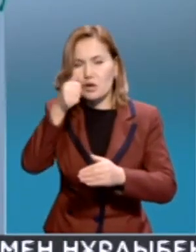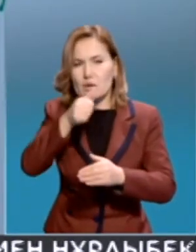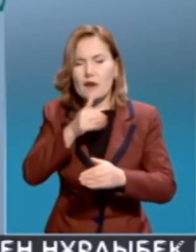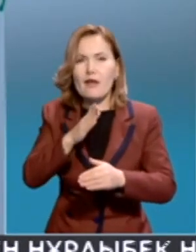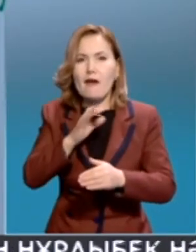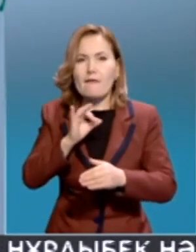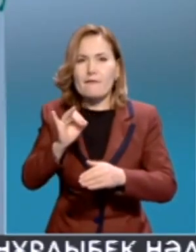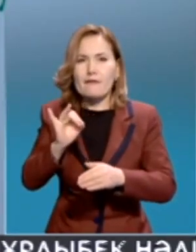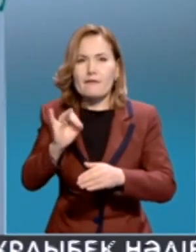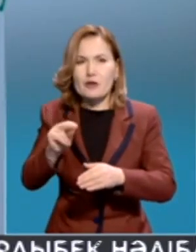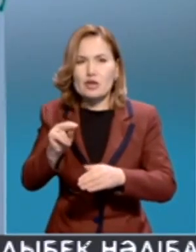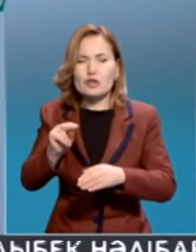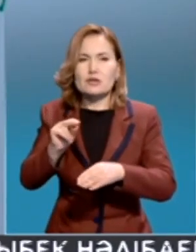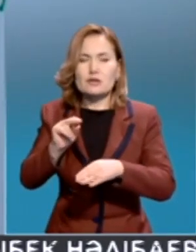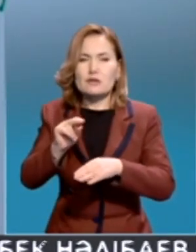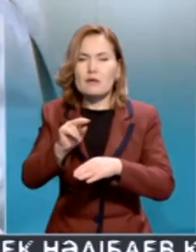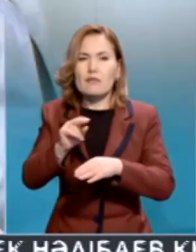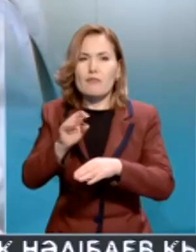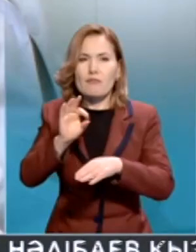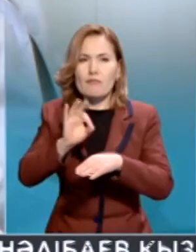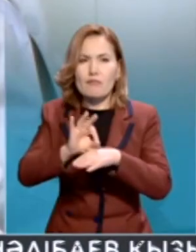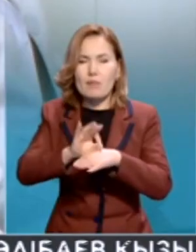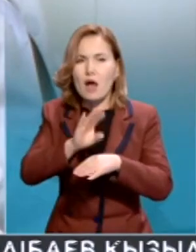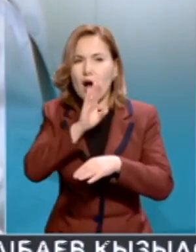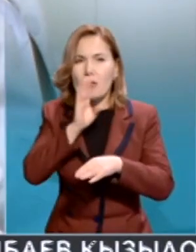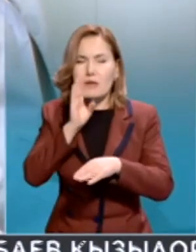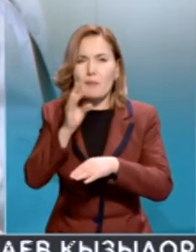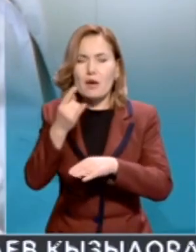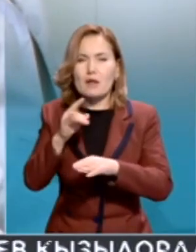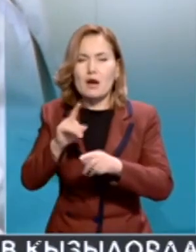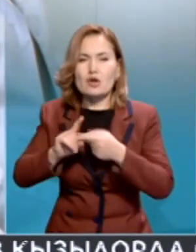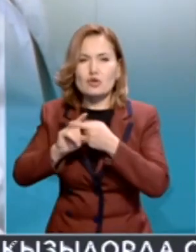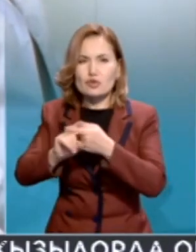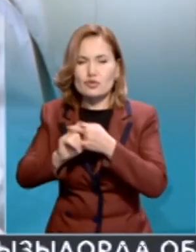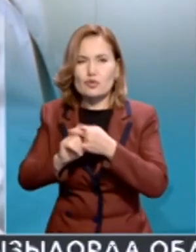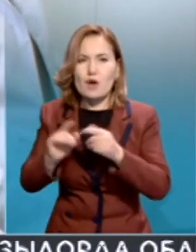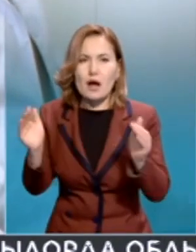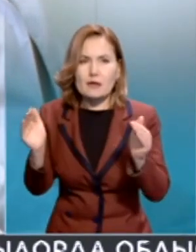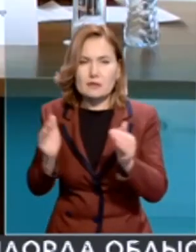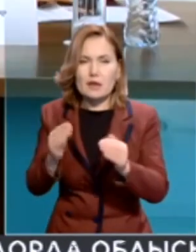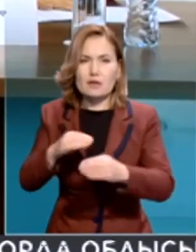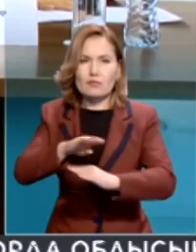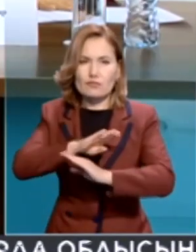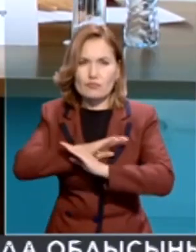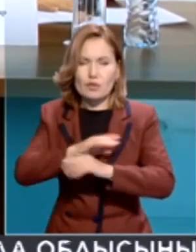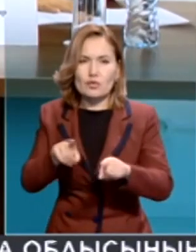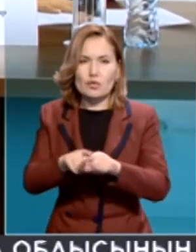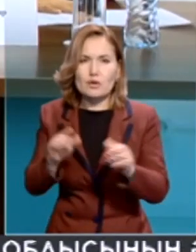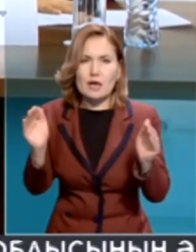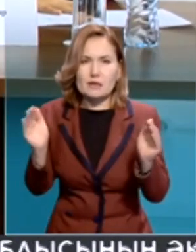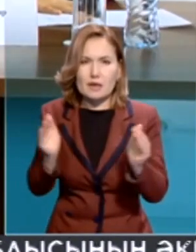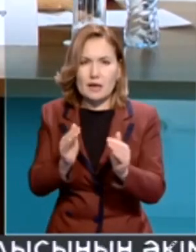анадан балаға жұғу фактісі тіркелмеген. Және науқастар арасында өлім жетім де азайған.